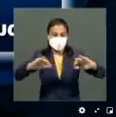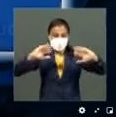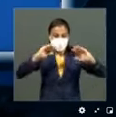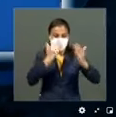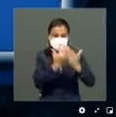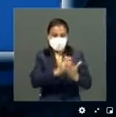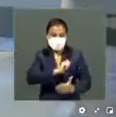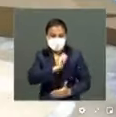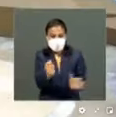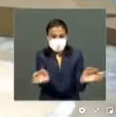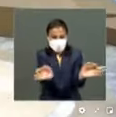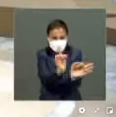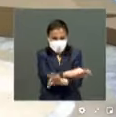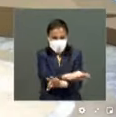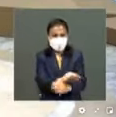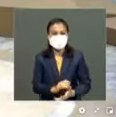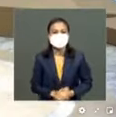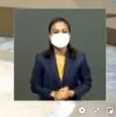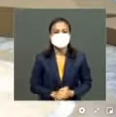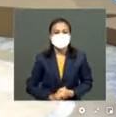ให้ครับ